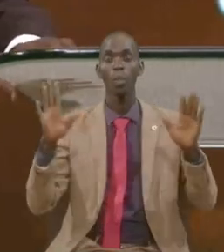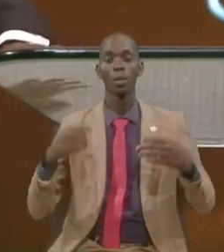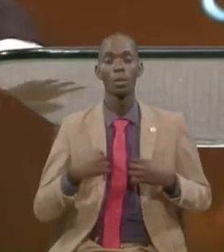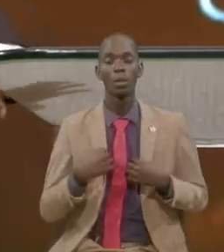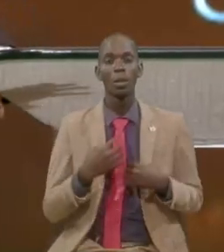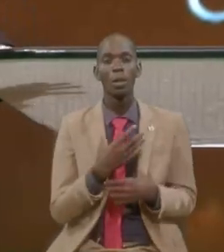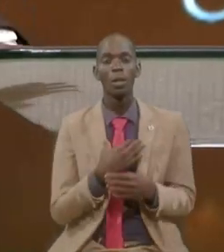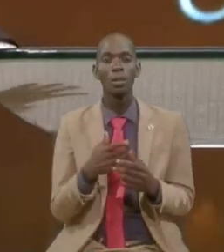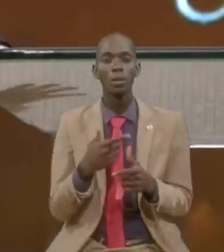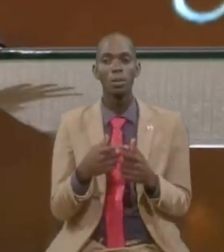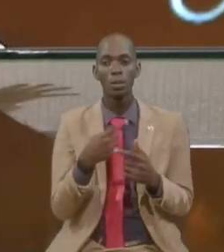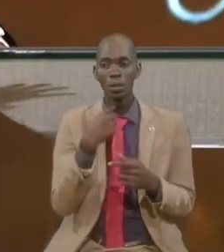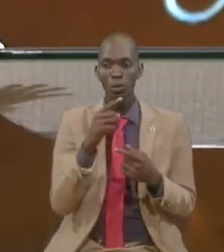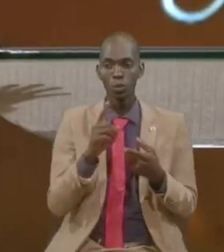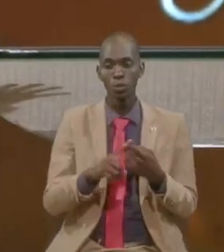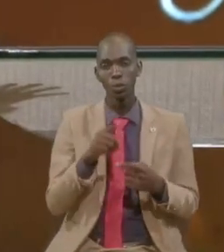vous lui dites,